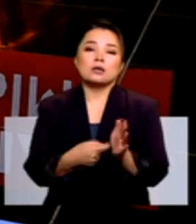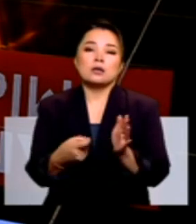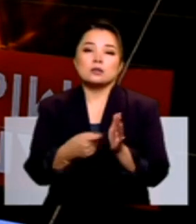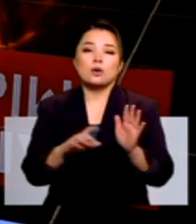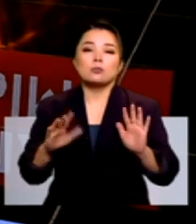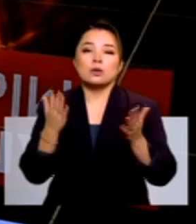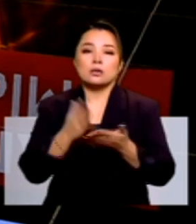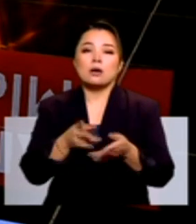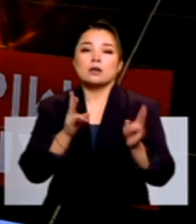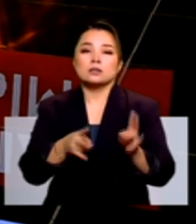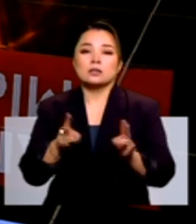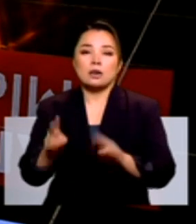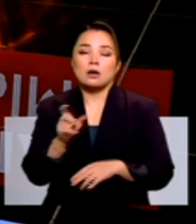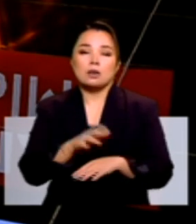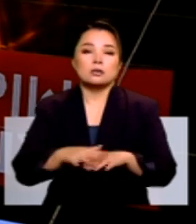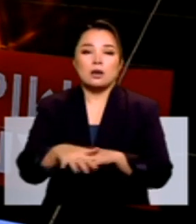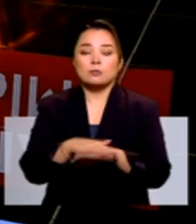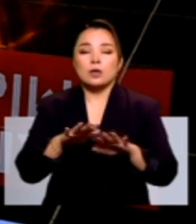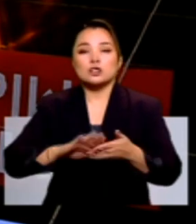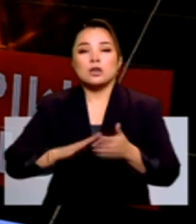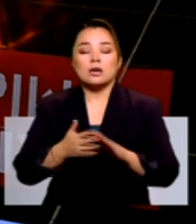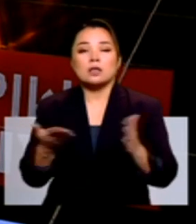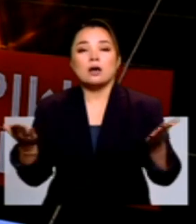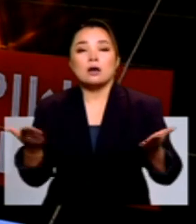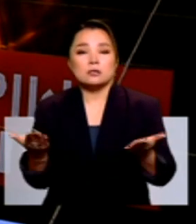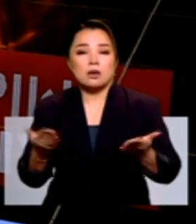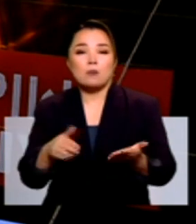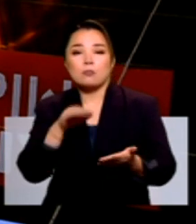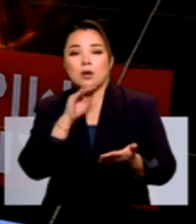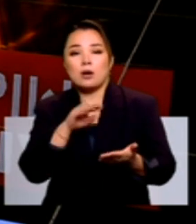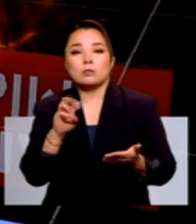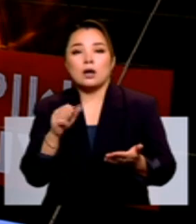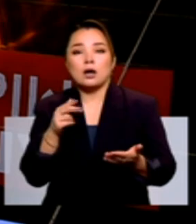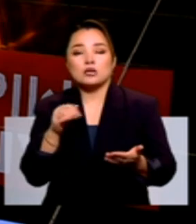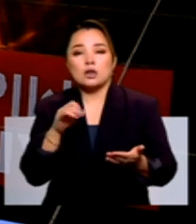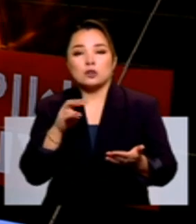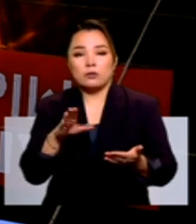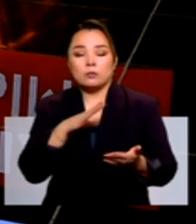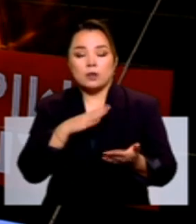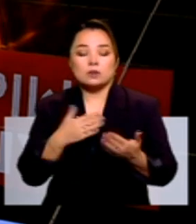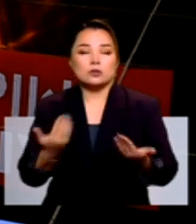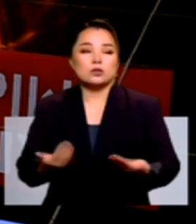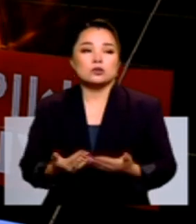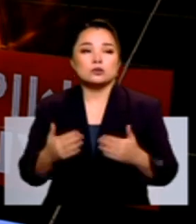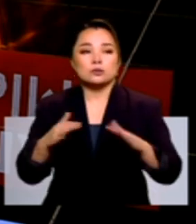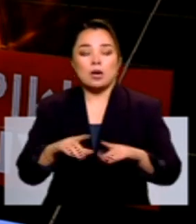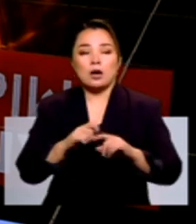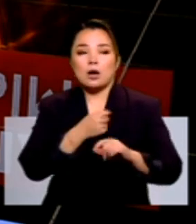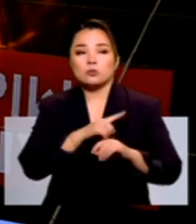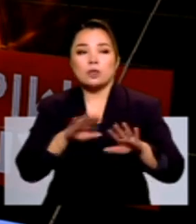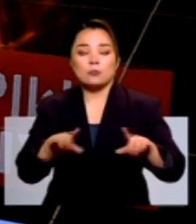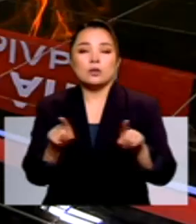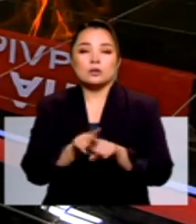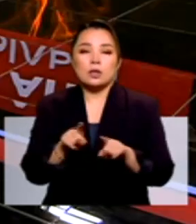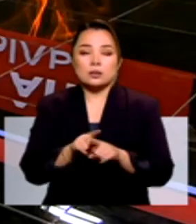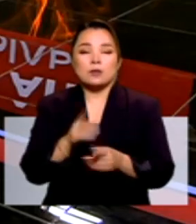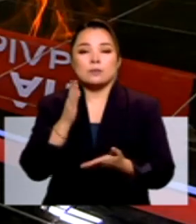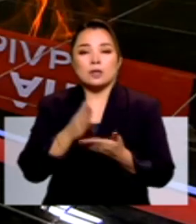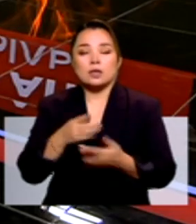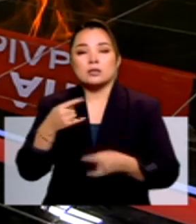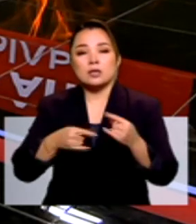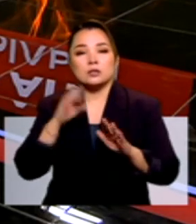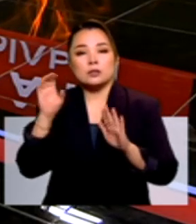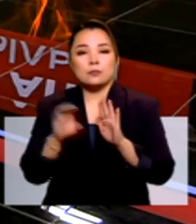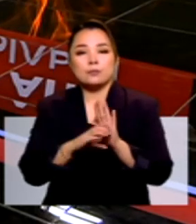Қарағандыда болған апаттан зардап шеккен азаматтардың жағдай қалай? Профессор Мақажанов атындағы көпбейінді ауруханадан әріптесім Асылбек Данияр тікелей эфирге